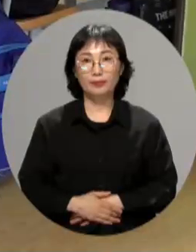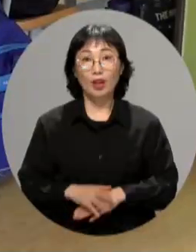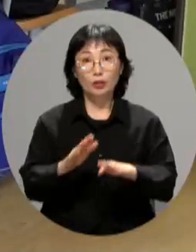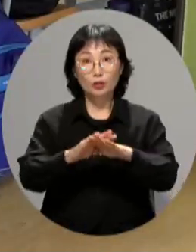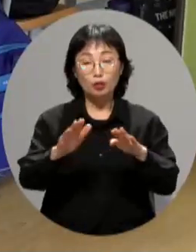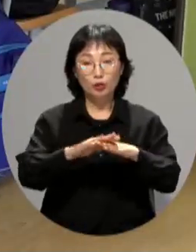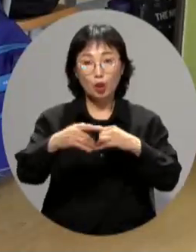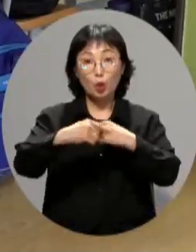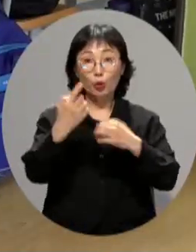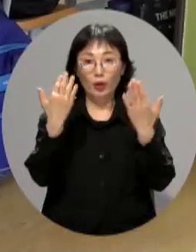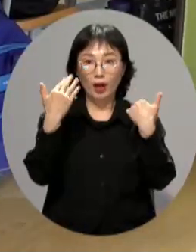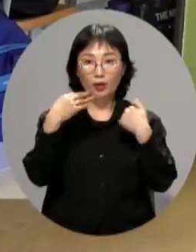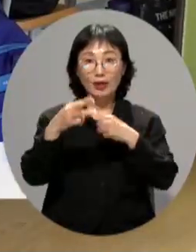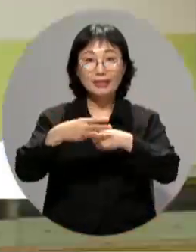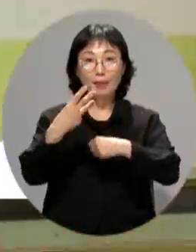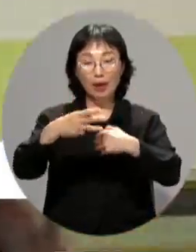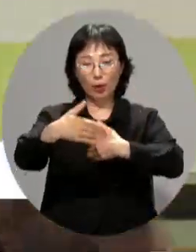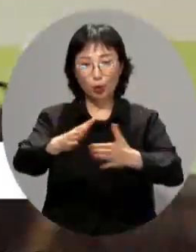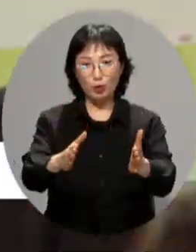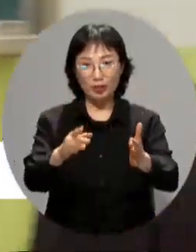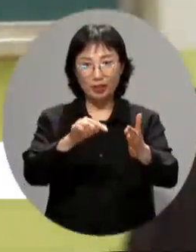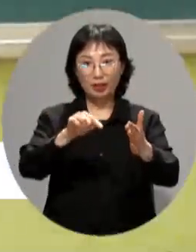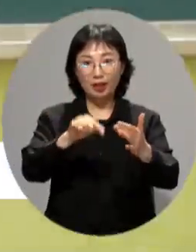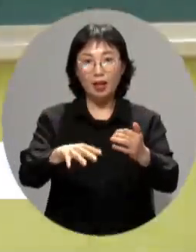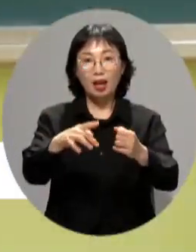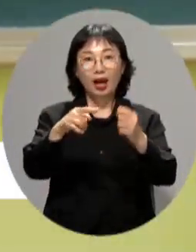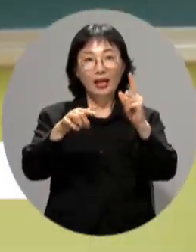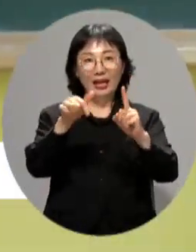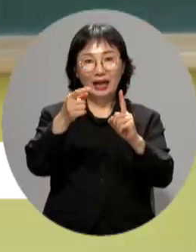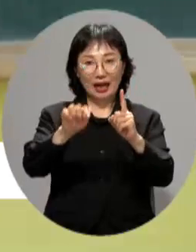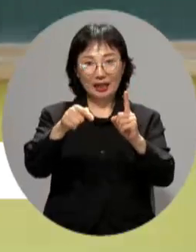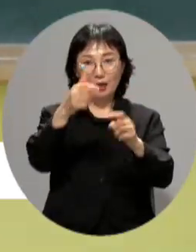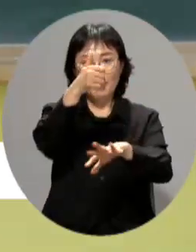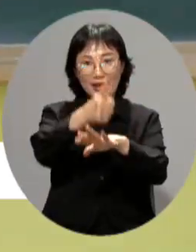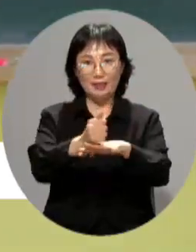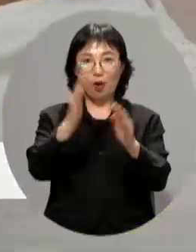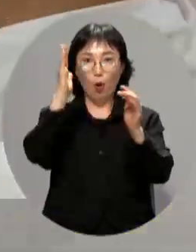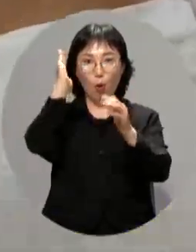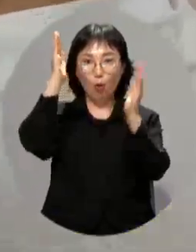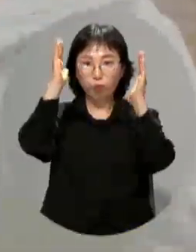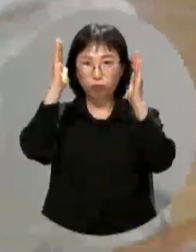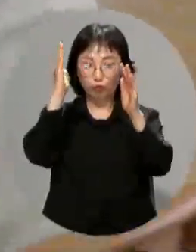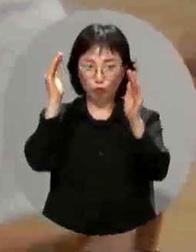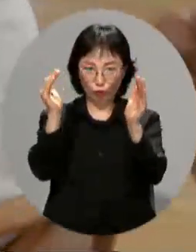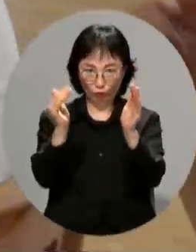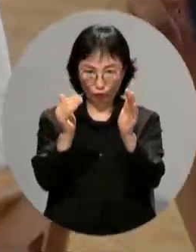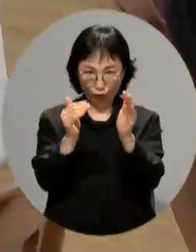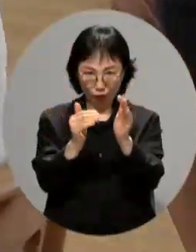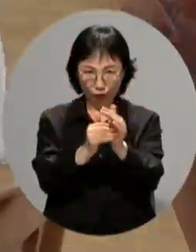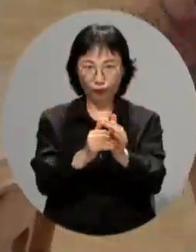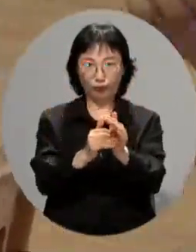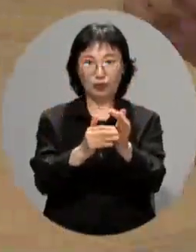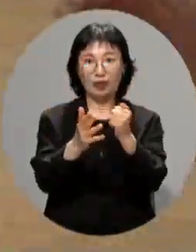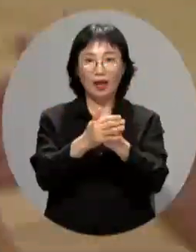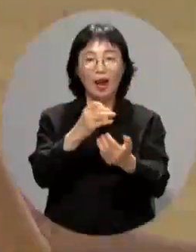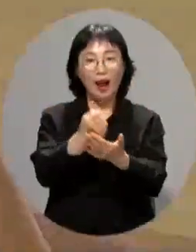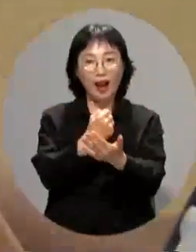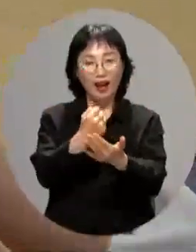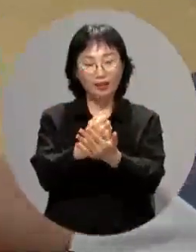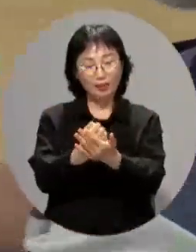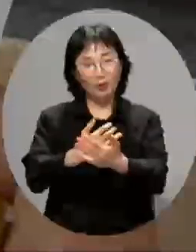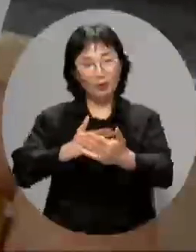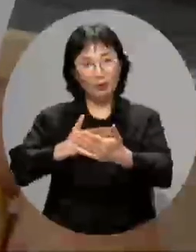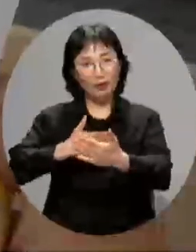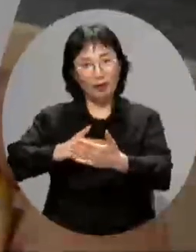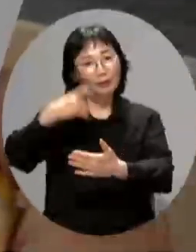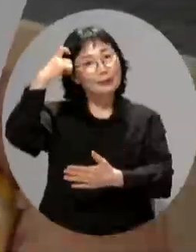전주의 한 초등학교 3학년 교실. 올해 1학기 마지막 수업이 한창입니다. 아쉬움과 설렘을 동시에 느끼는 어린